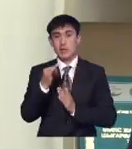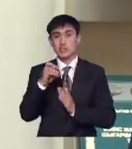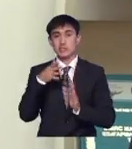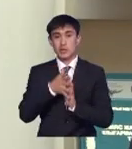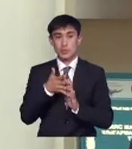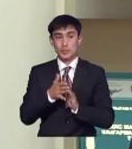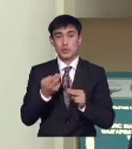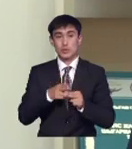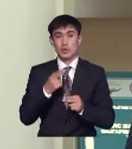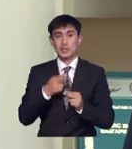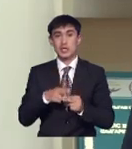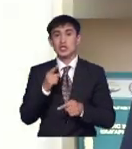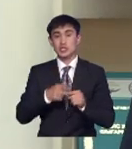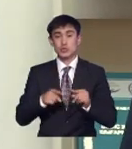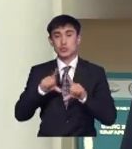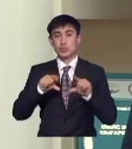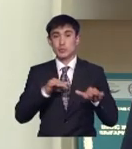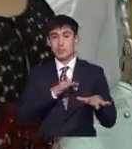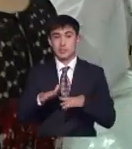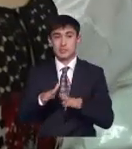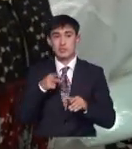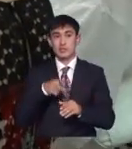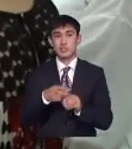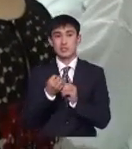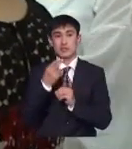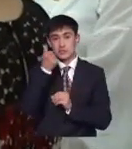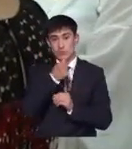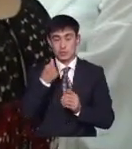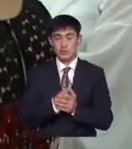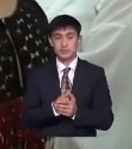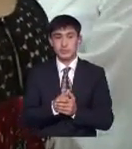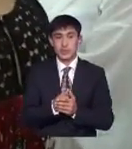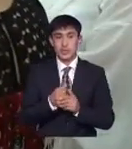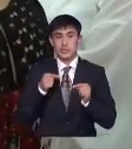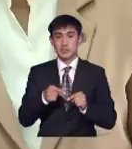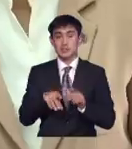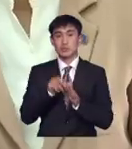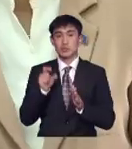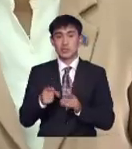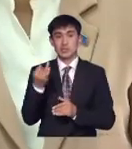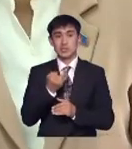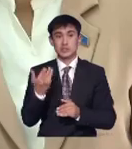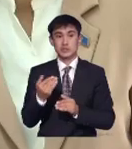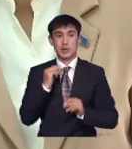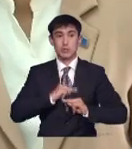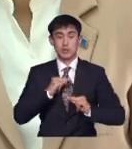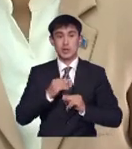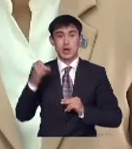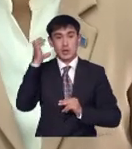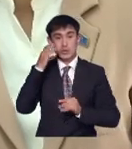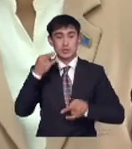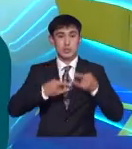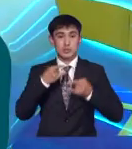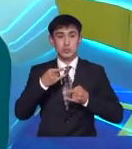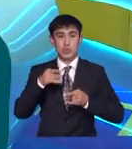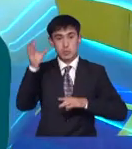«Илиастану», которая является частью учебного процесса с 2012 года. Кроме того, депутаты заинтересовались работой радио и